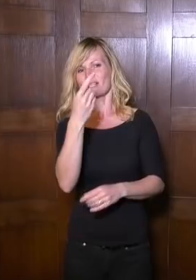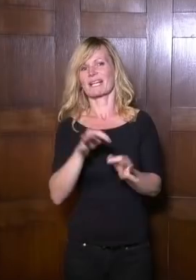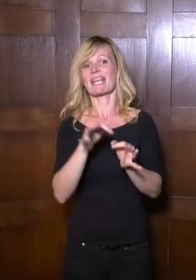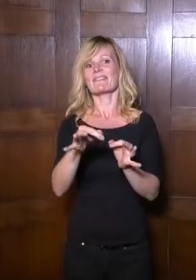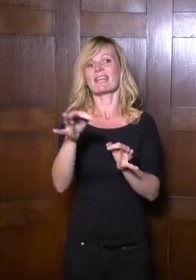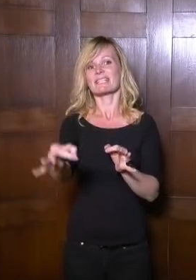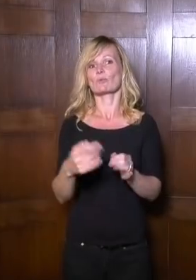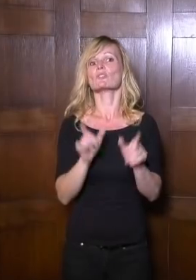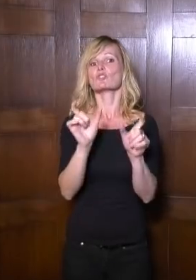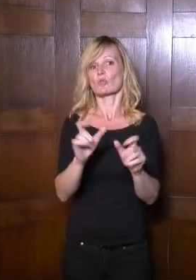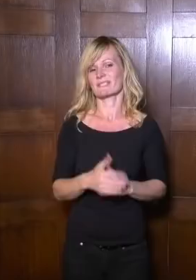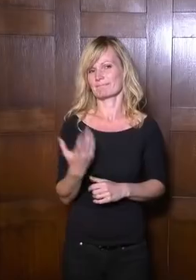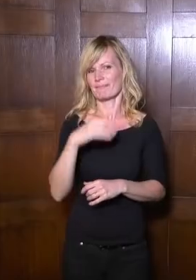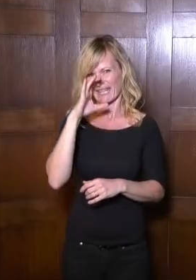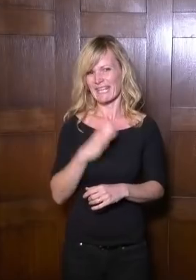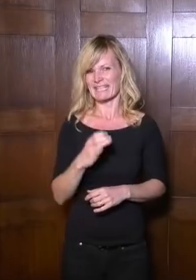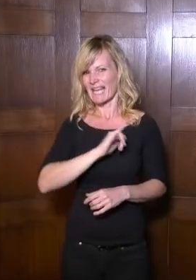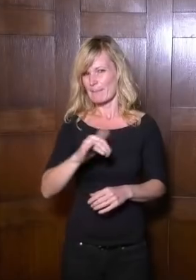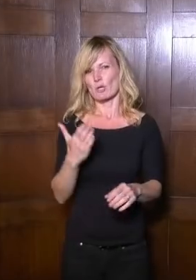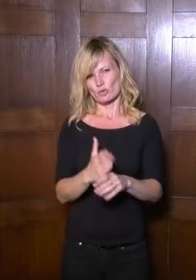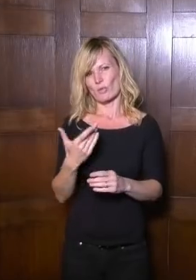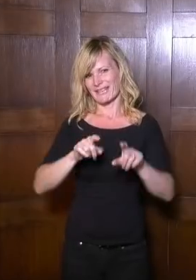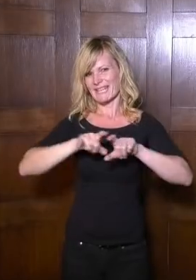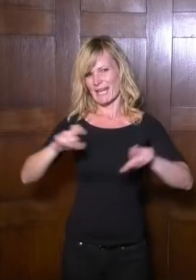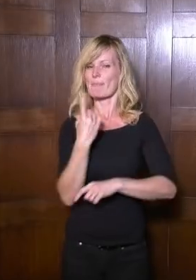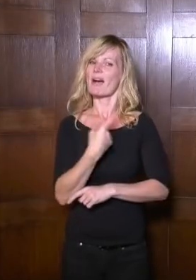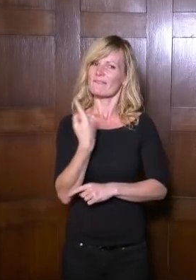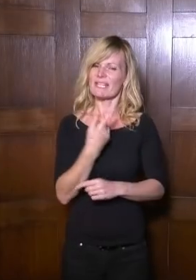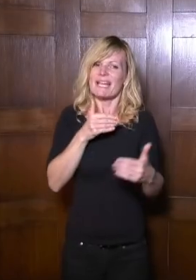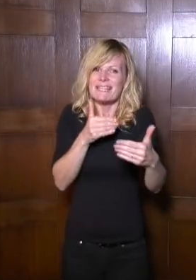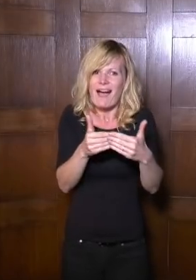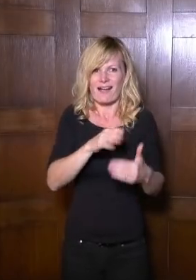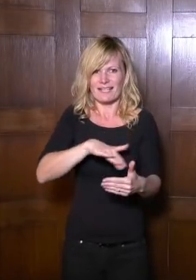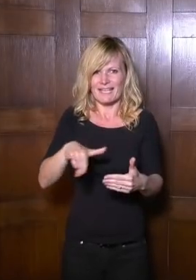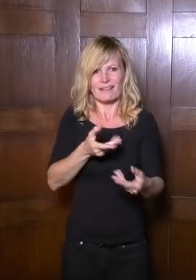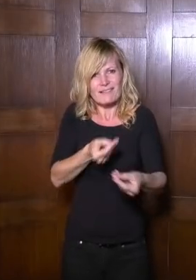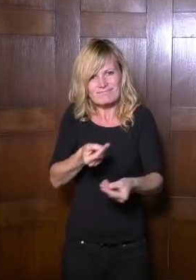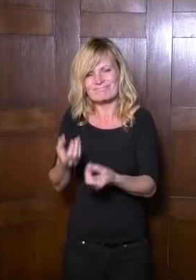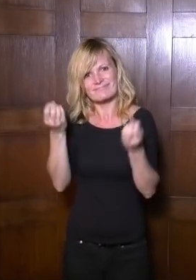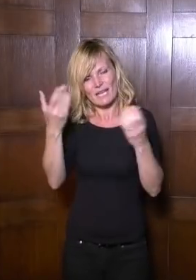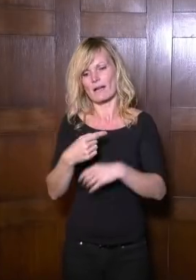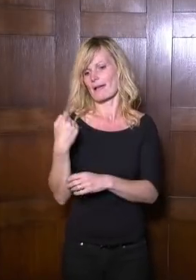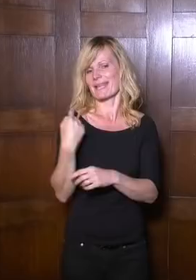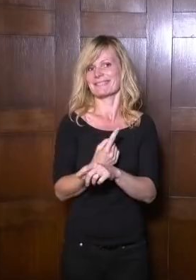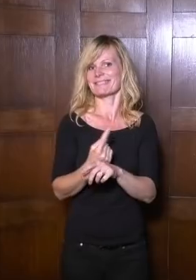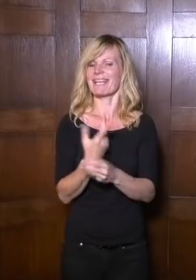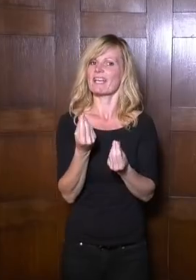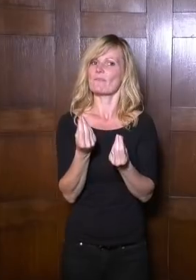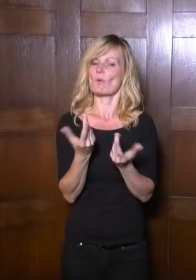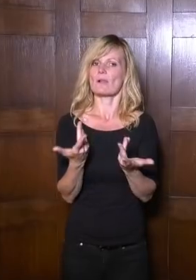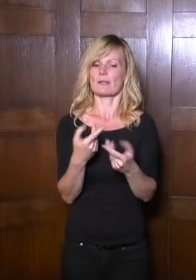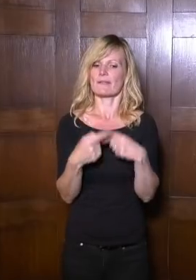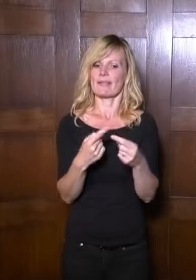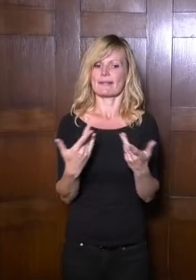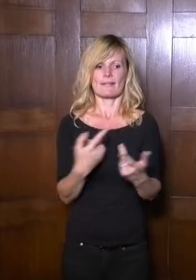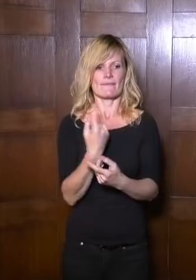Ne? Es war in der Kita schon immer ein Thema, dass wir eben sehr nah an den Kindern arbeiten und in letzten Zeiten, dass sich auch so gefühlt entwickelt